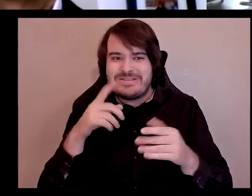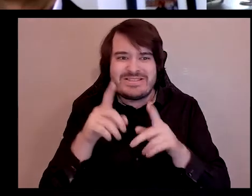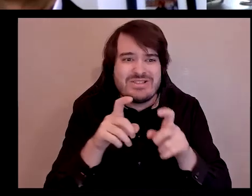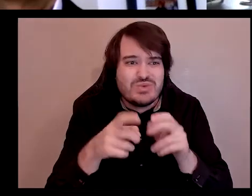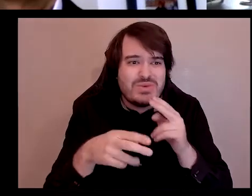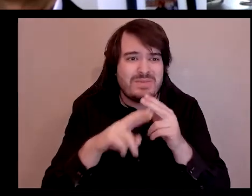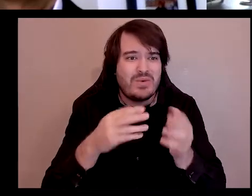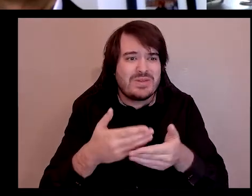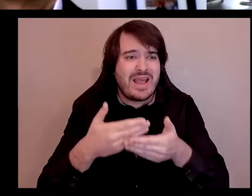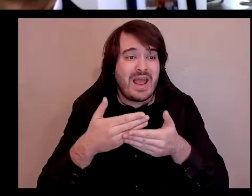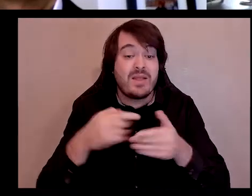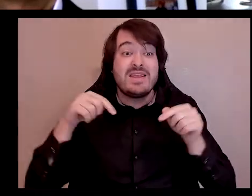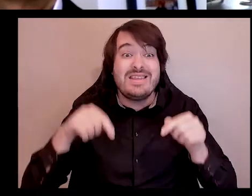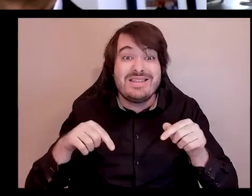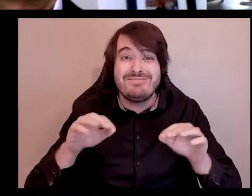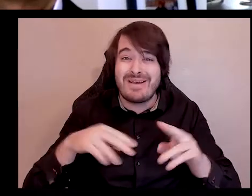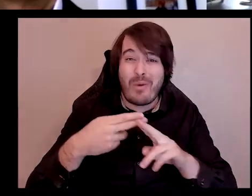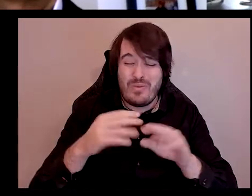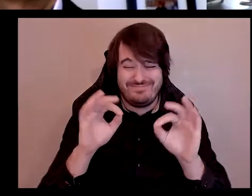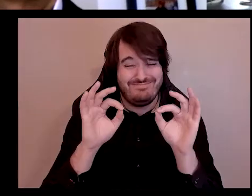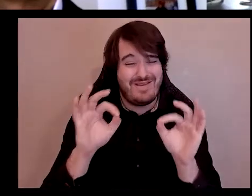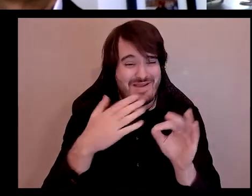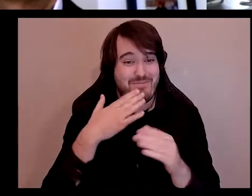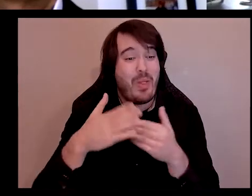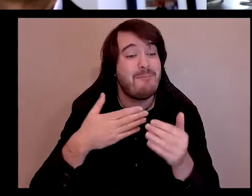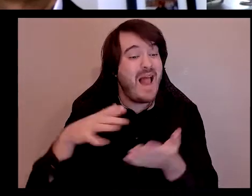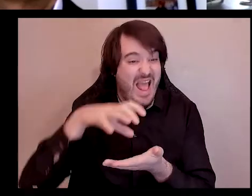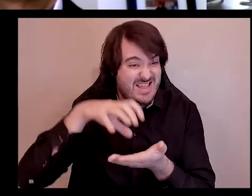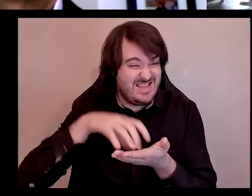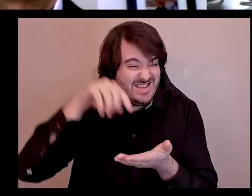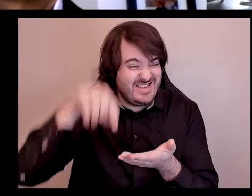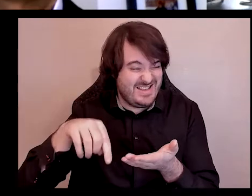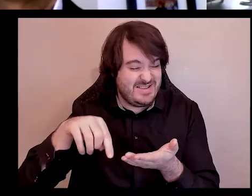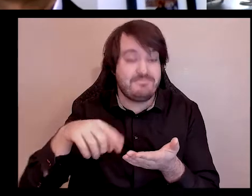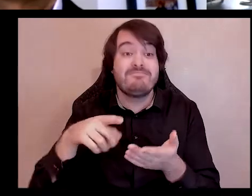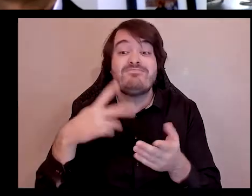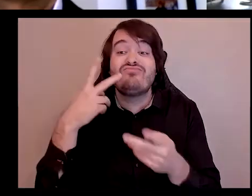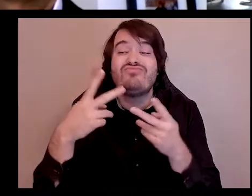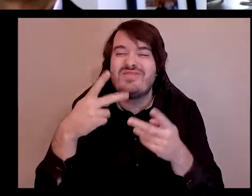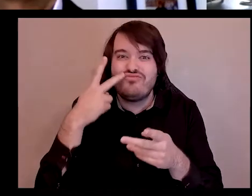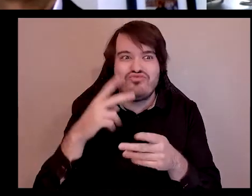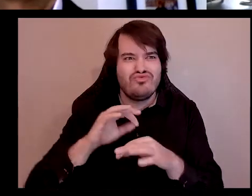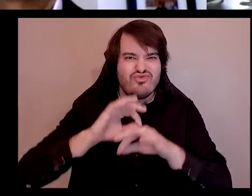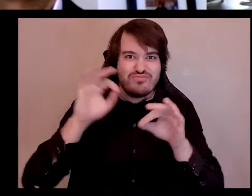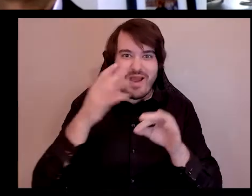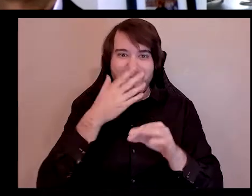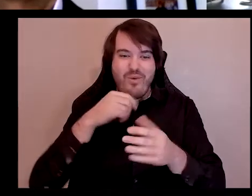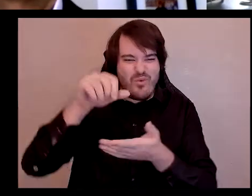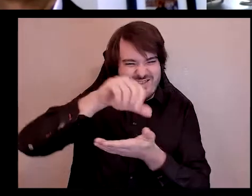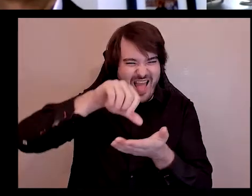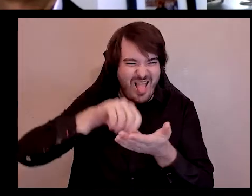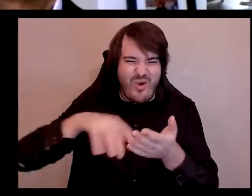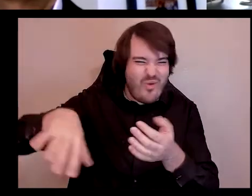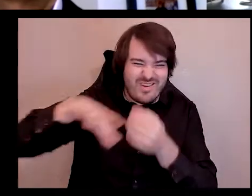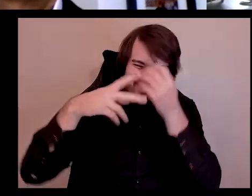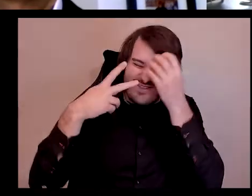de quelques réponses à quelques questions que j'aurais. Vous êtes à la bonne place. Sachez qu'à travers votre visite dans le super salon, vous avez vu, là, c'est quand même